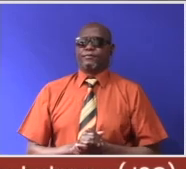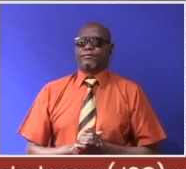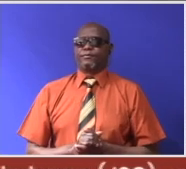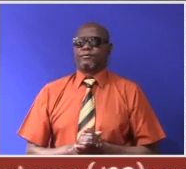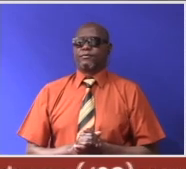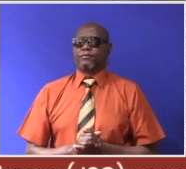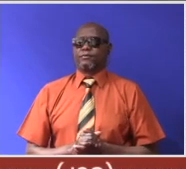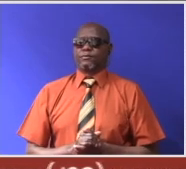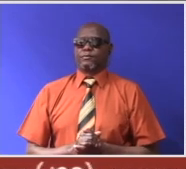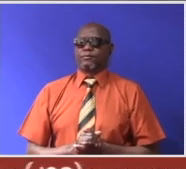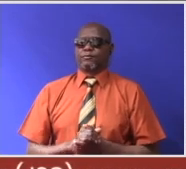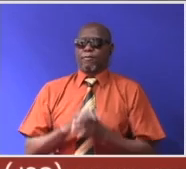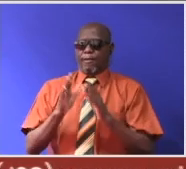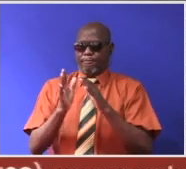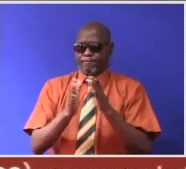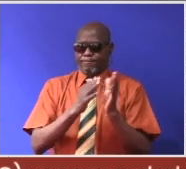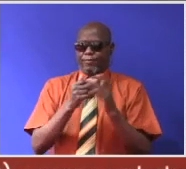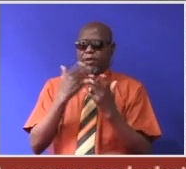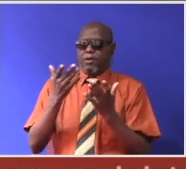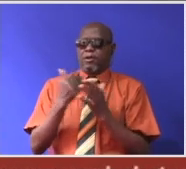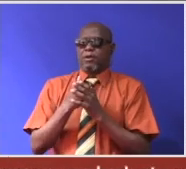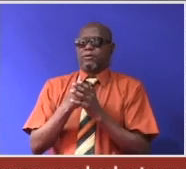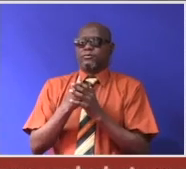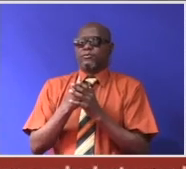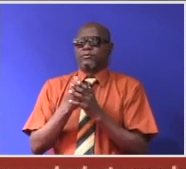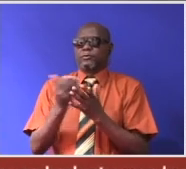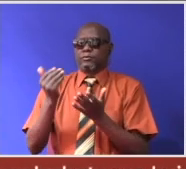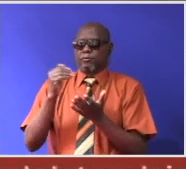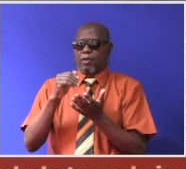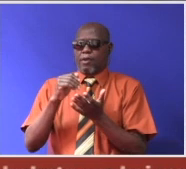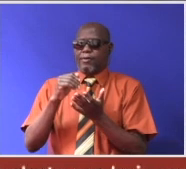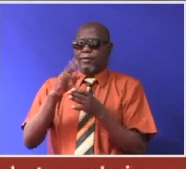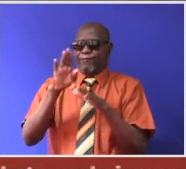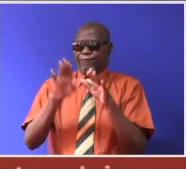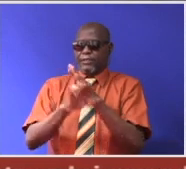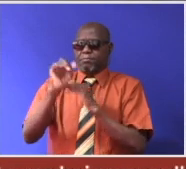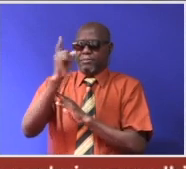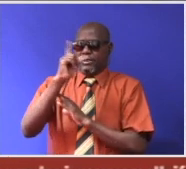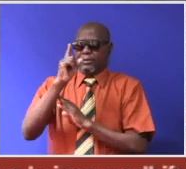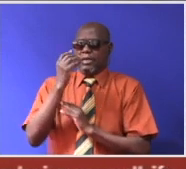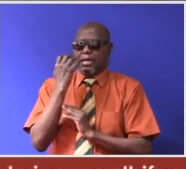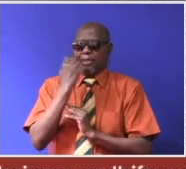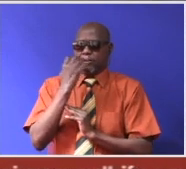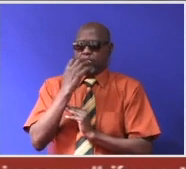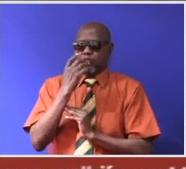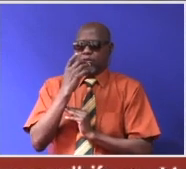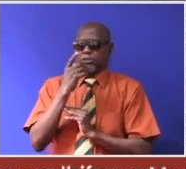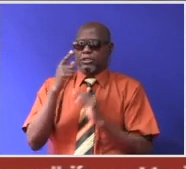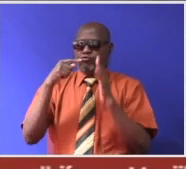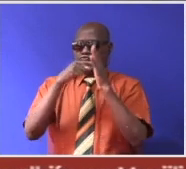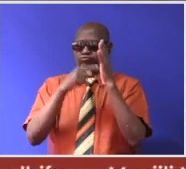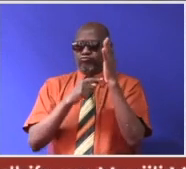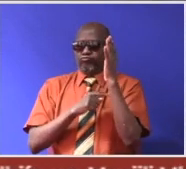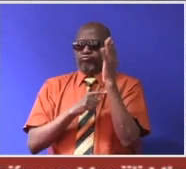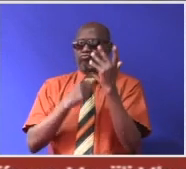Na tukiachana haya ni kwamba siku moja baada ya naibu rais Rigathi Gachagua kutoa maagizo maalum kwa viongozi wa bonde la ufa